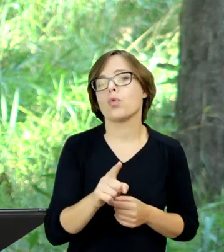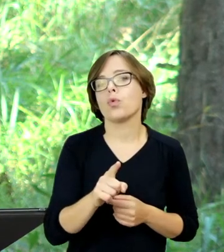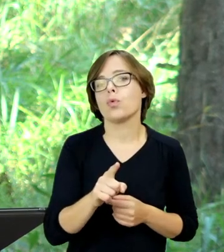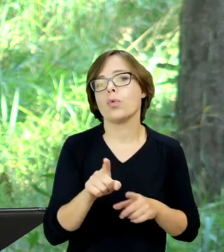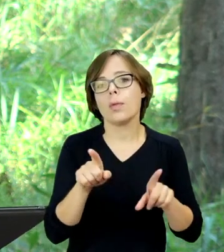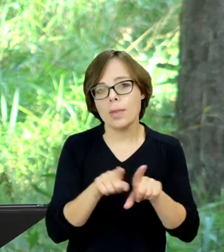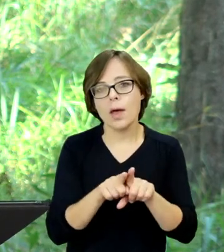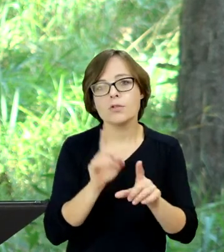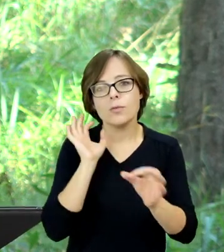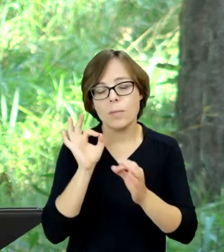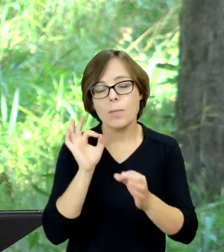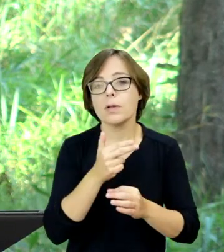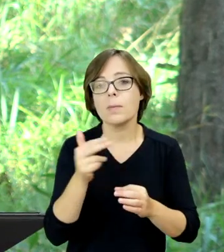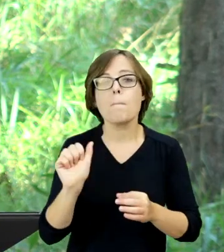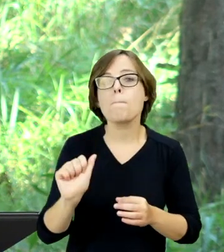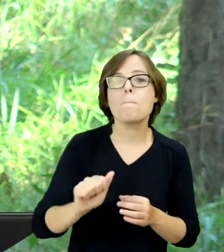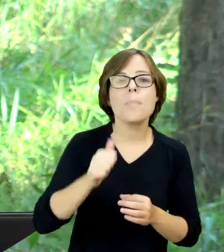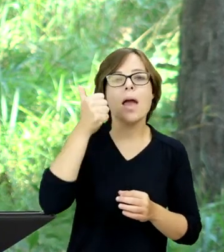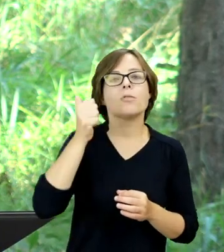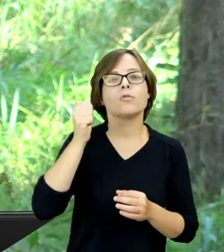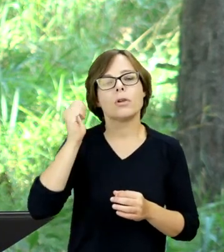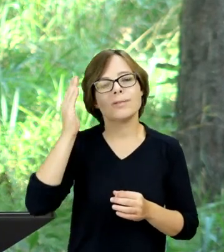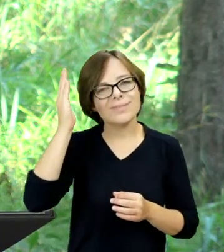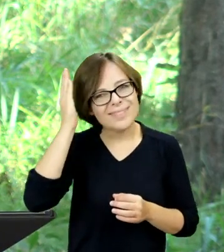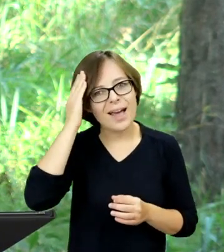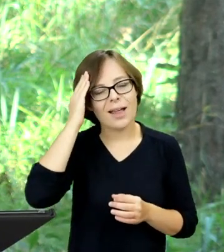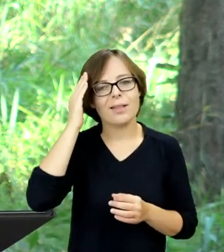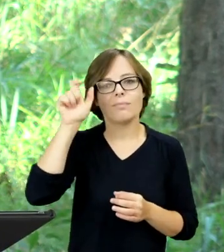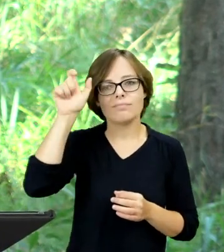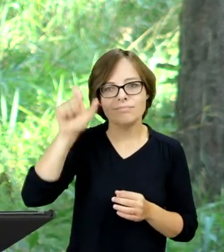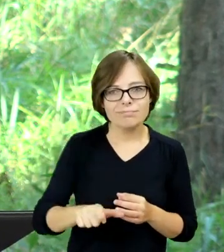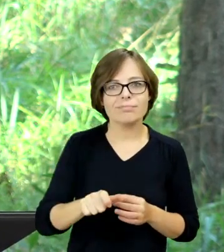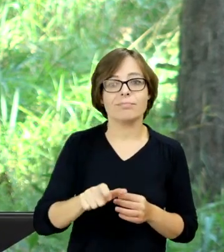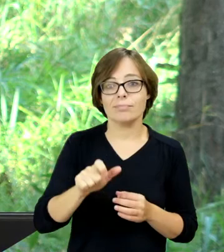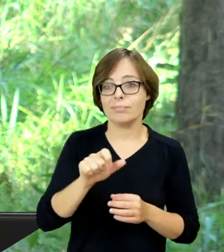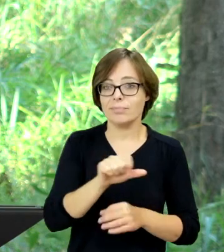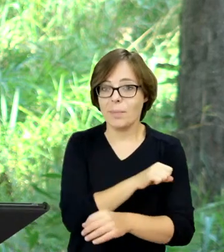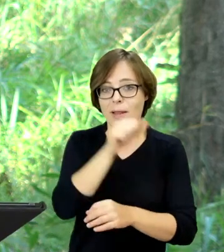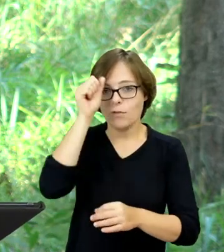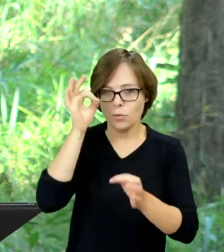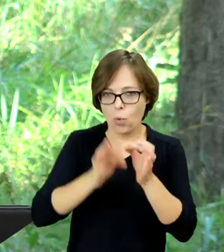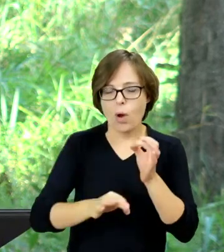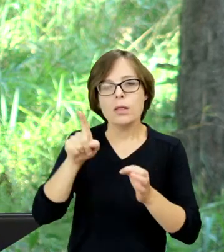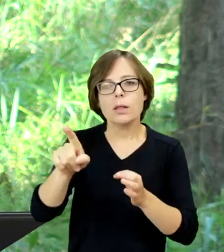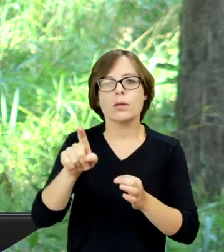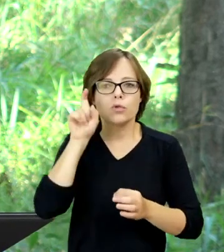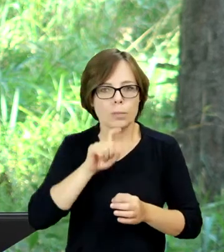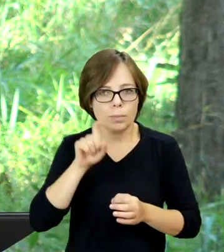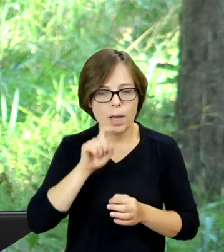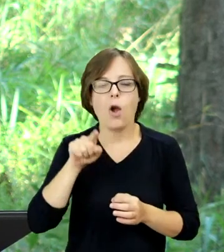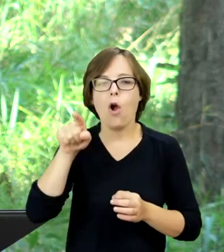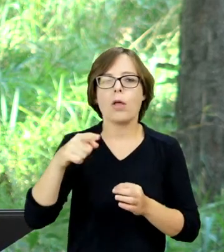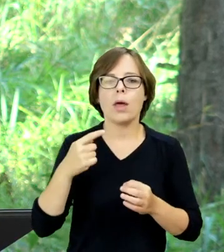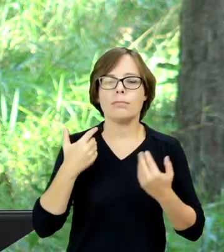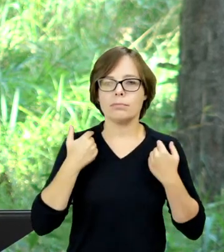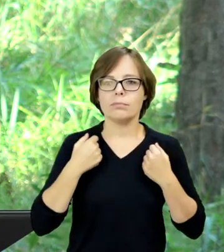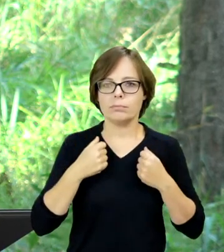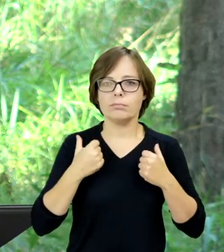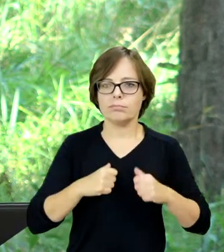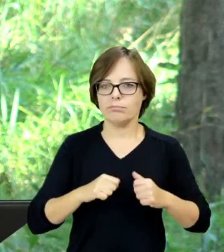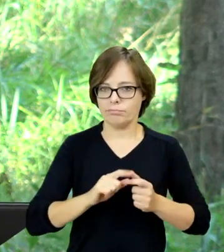doniesienia na temat pierwszej znanej z nazwiska wywiadowczyni, która przebrana za marketankę przedostawała